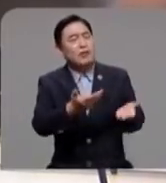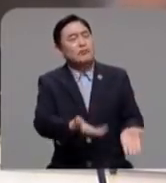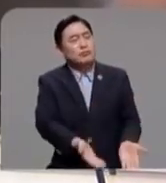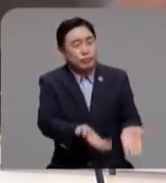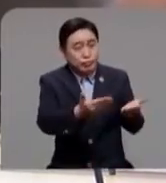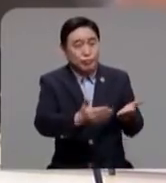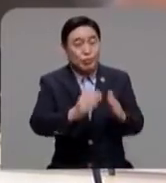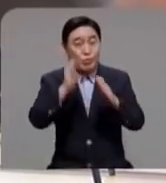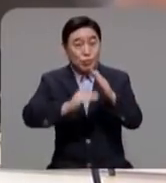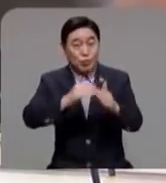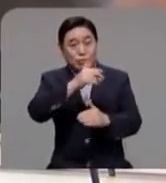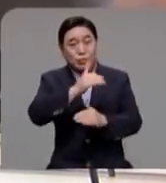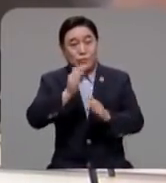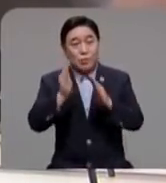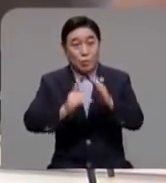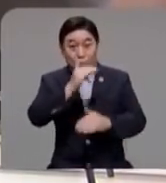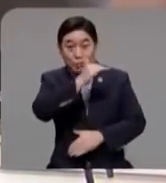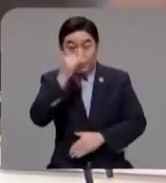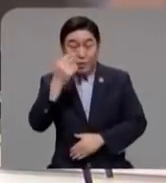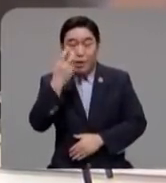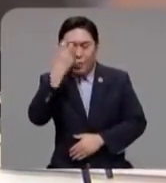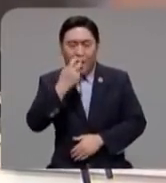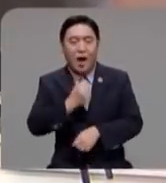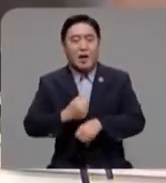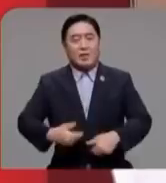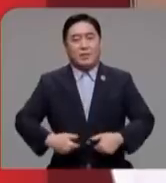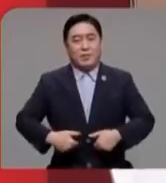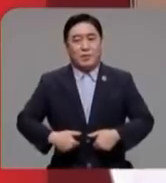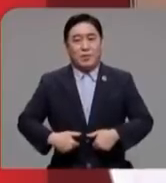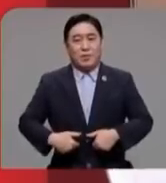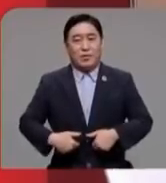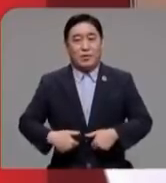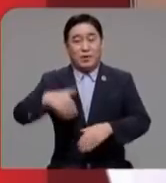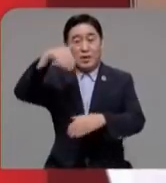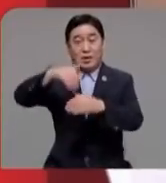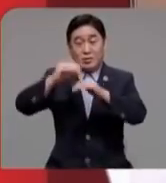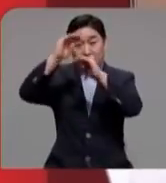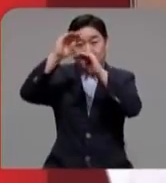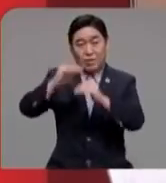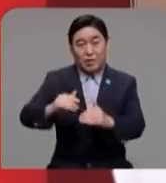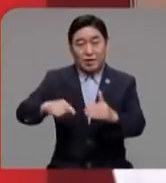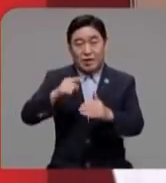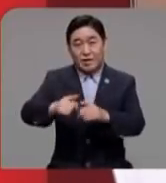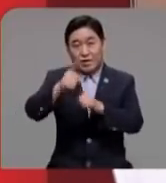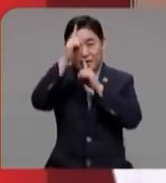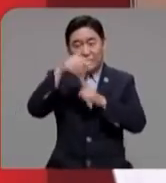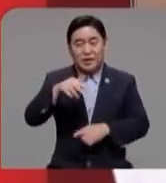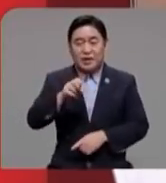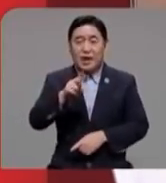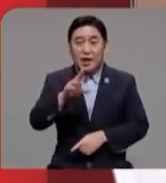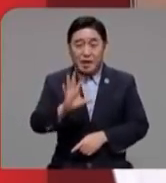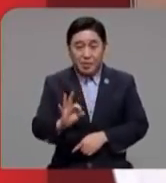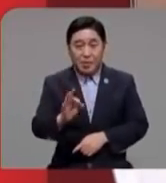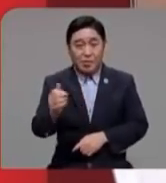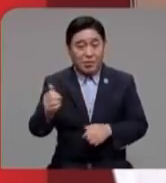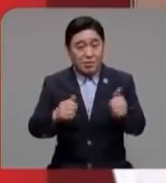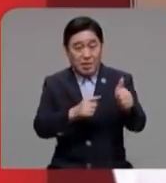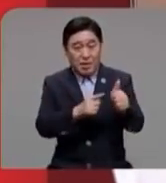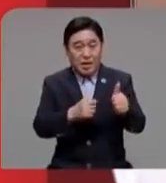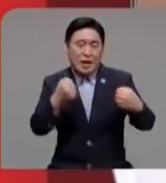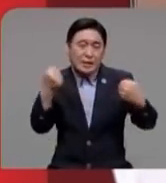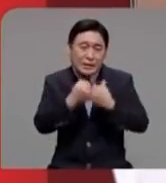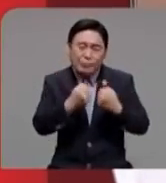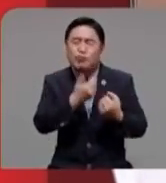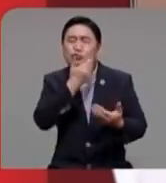관리를 이제 하는 것이 필요한 겁니다. 그래서 저는 선거 과정에서도 이재명과의 그